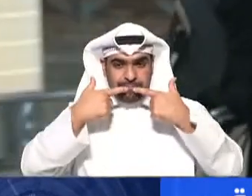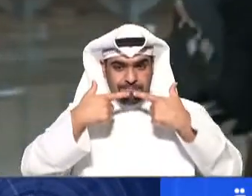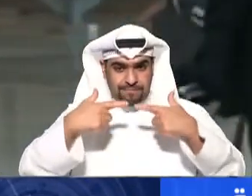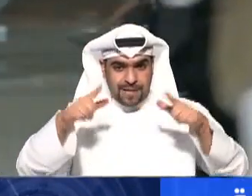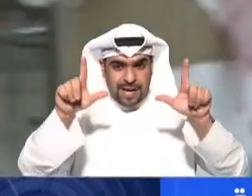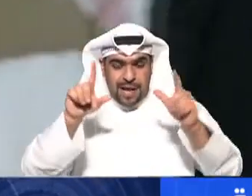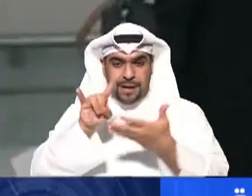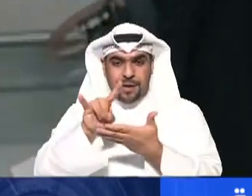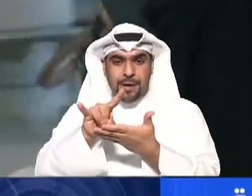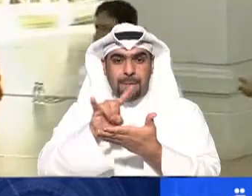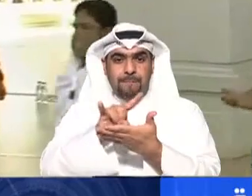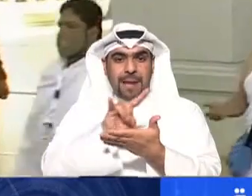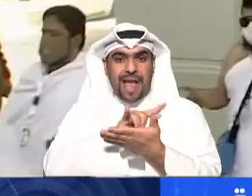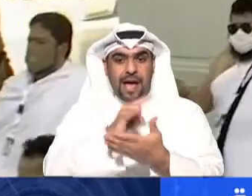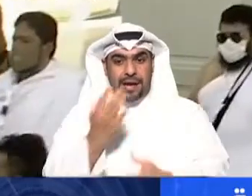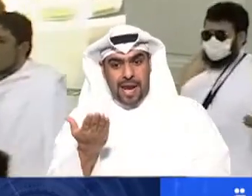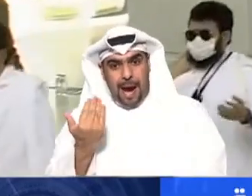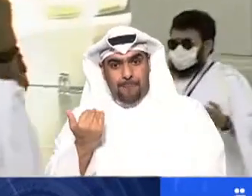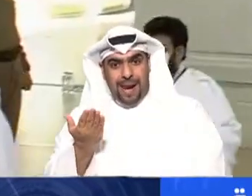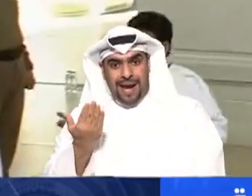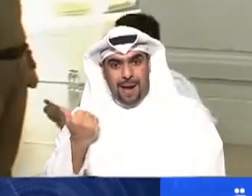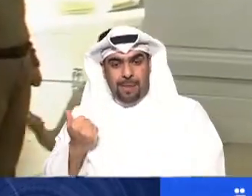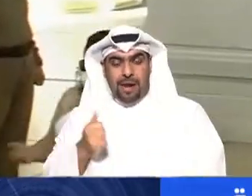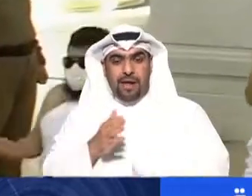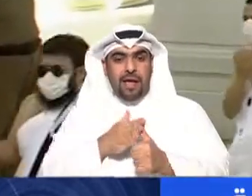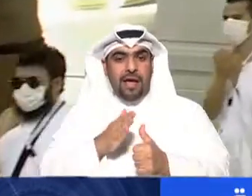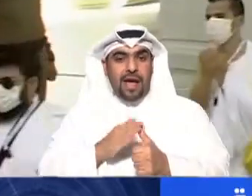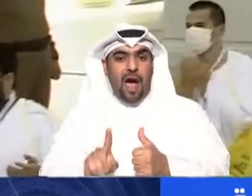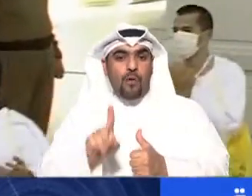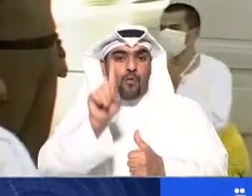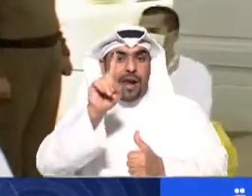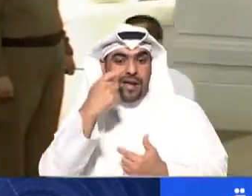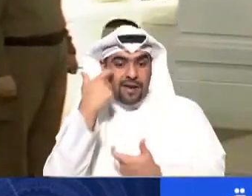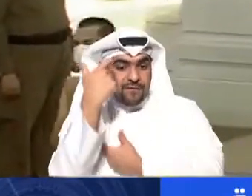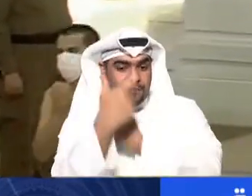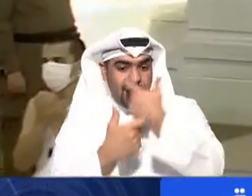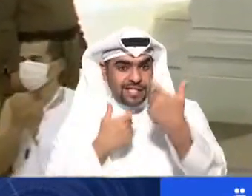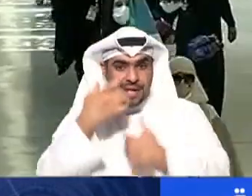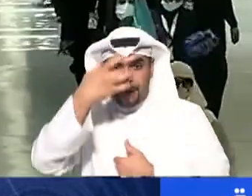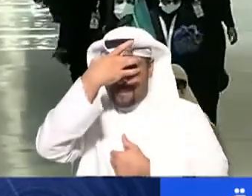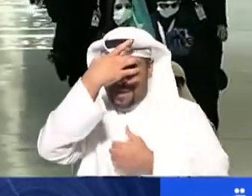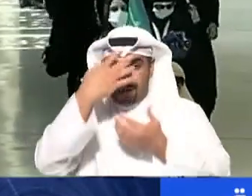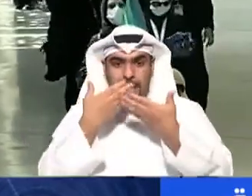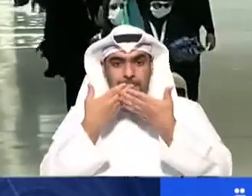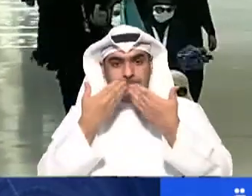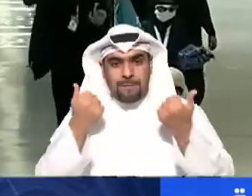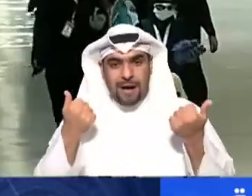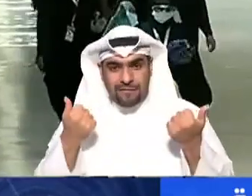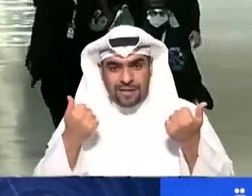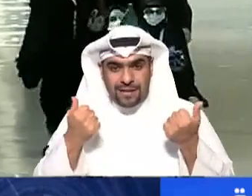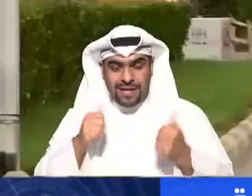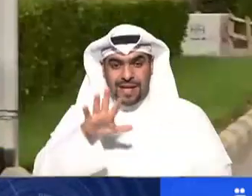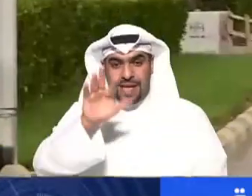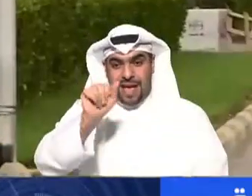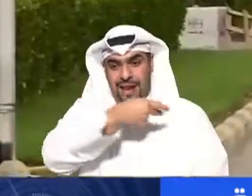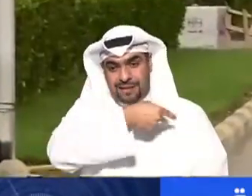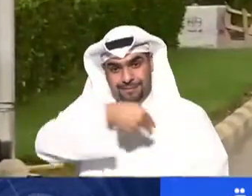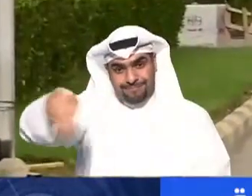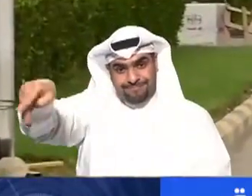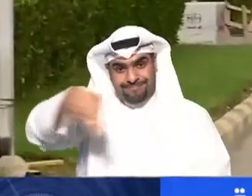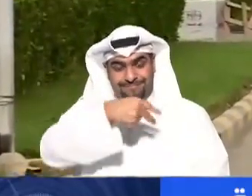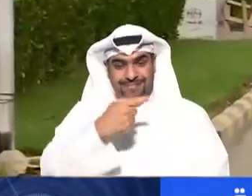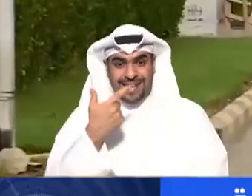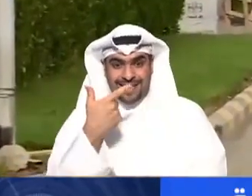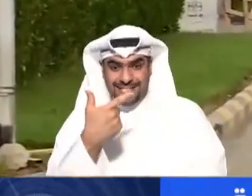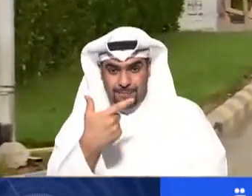من سلامتهم، ومنها توجهوا لأداء طواف القدوم والسعي بين الصفا والمروة، ثم توجهوا